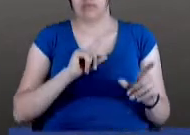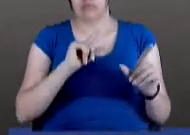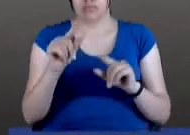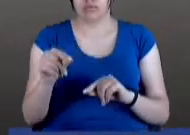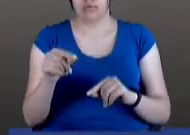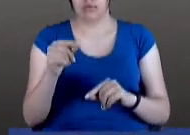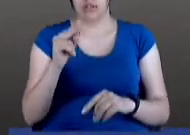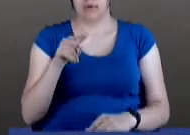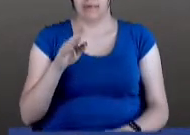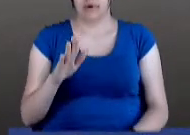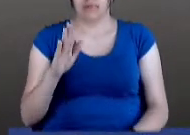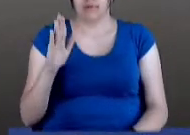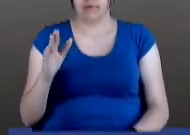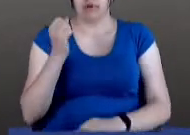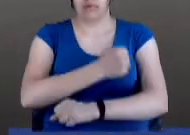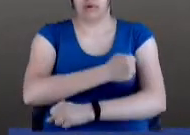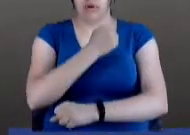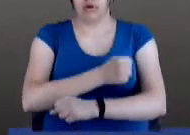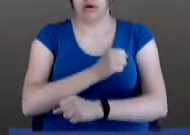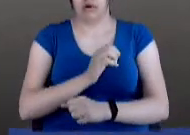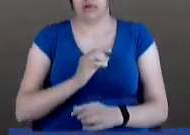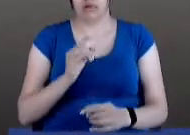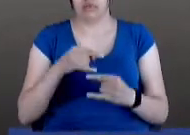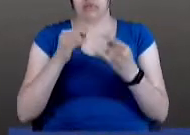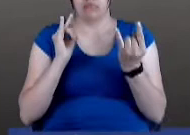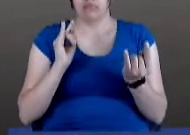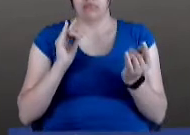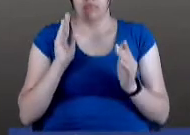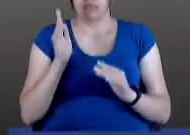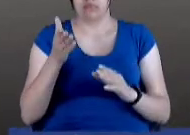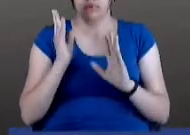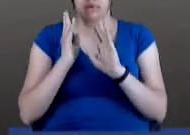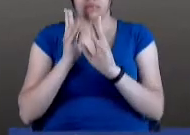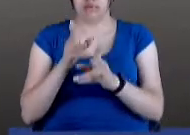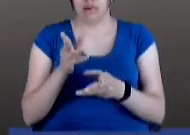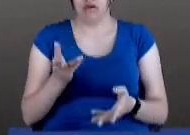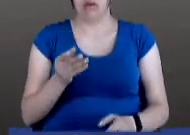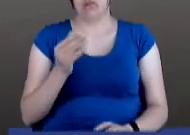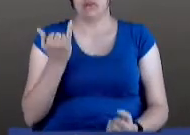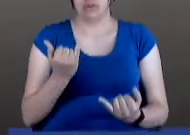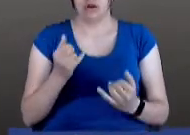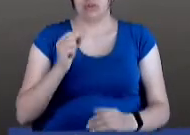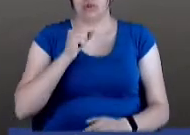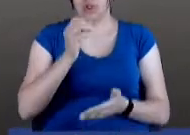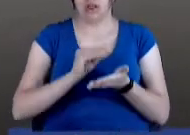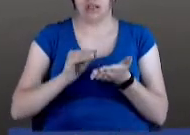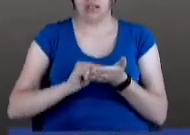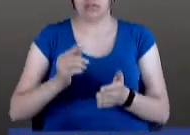вони пішли в бік мосту. З делегацією зараз журналісти чекають